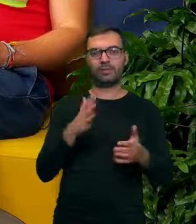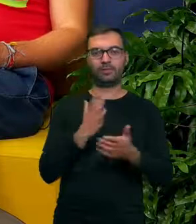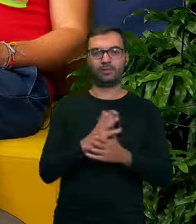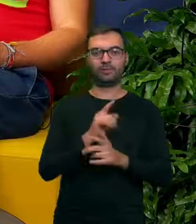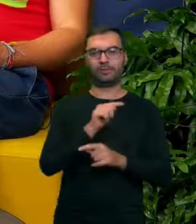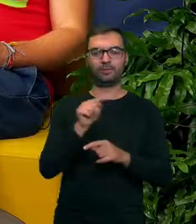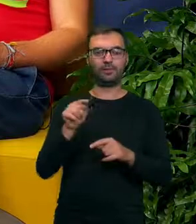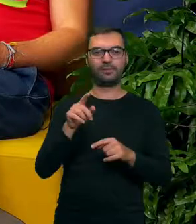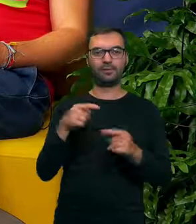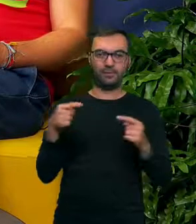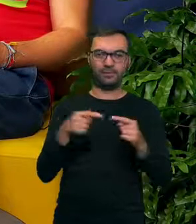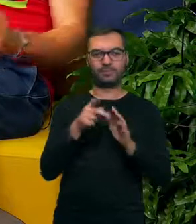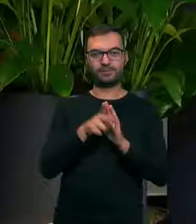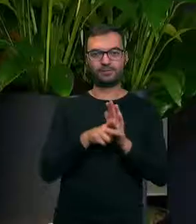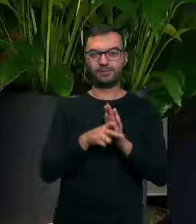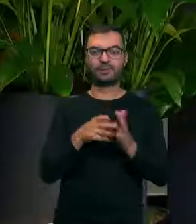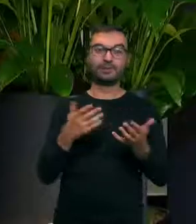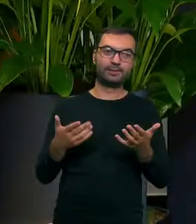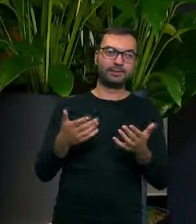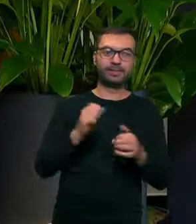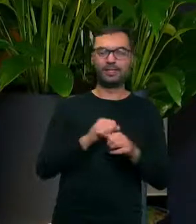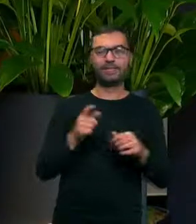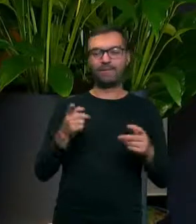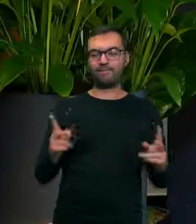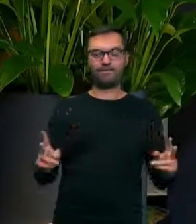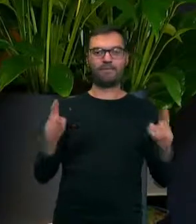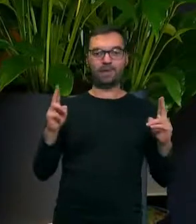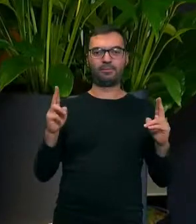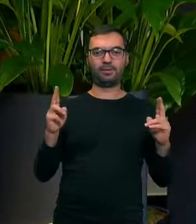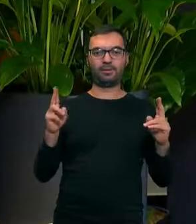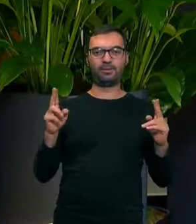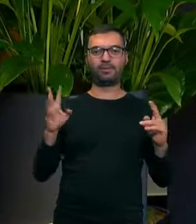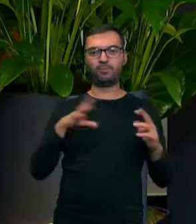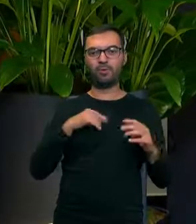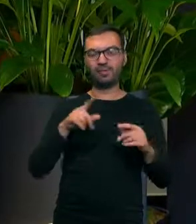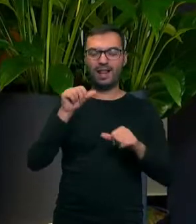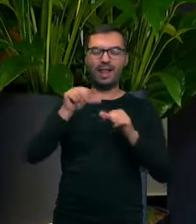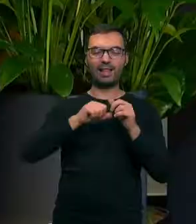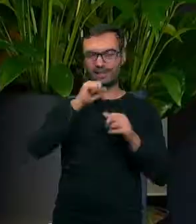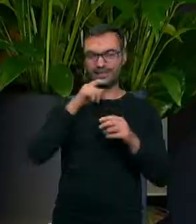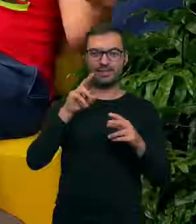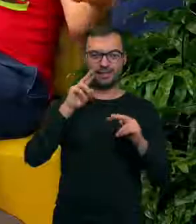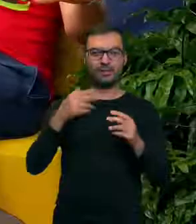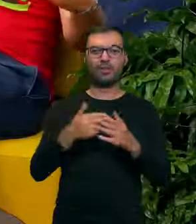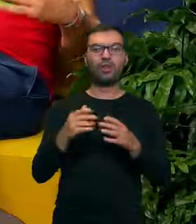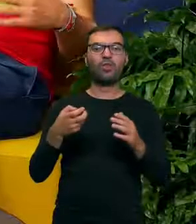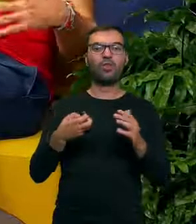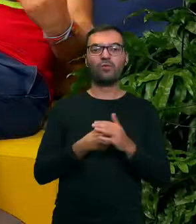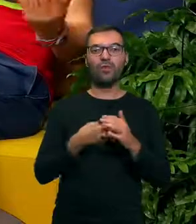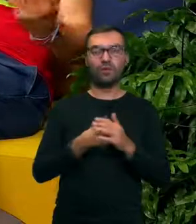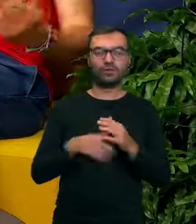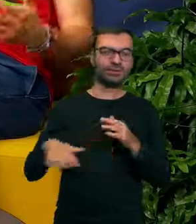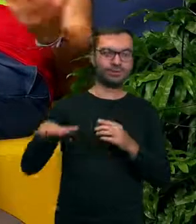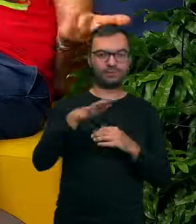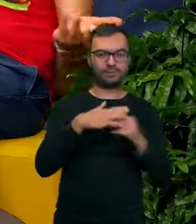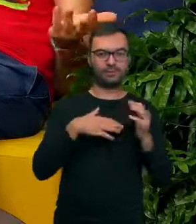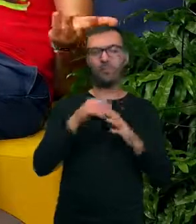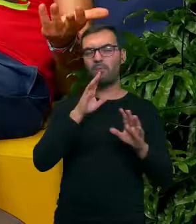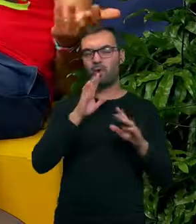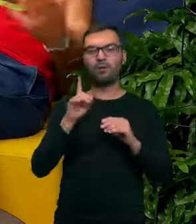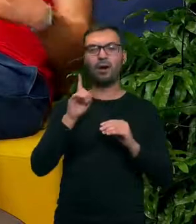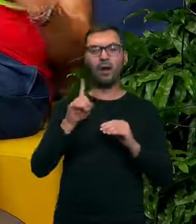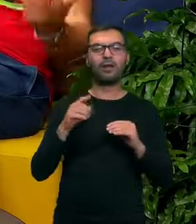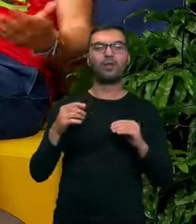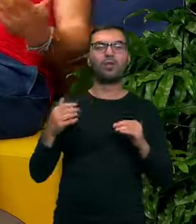można kręcić i jest pewien konkretny wycinek, gdzie można jakby odtworzyć tamte lata, no bo dworzec w samej jakby swojej kubaturze jest dosyć podobny,